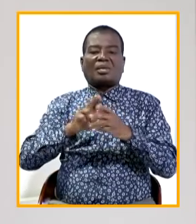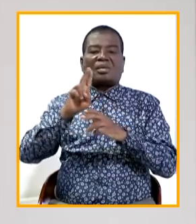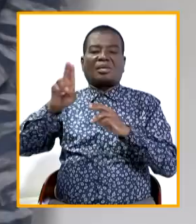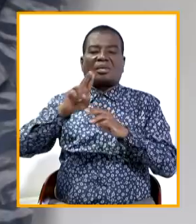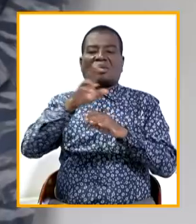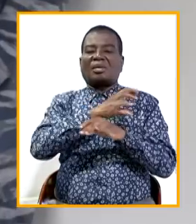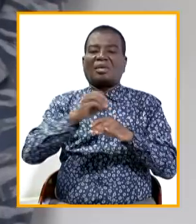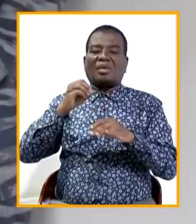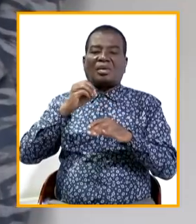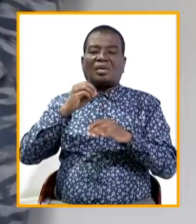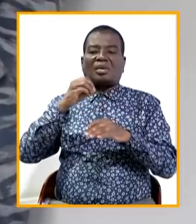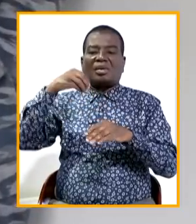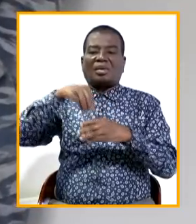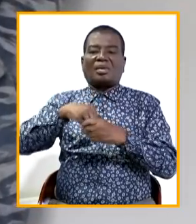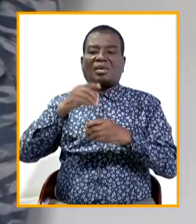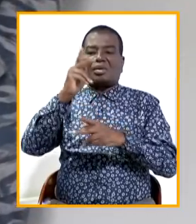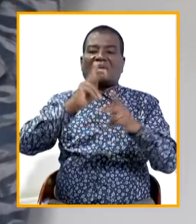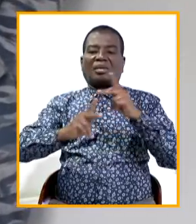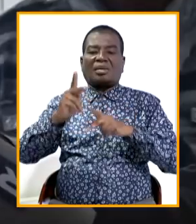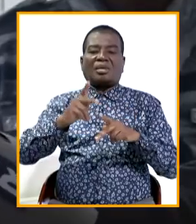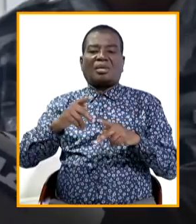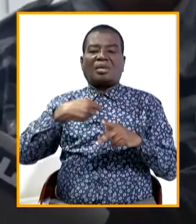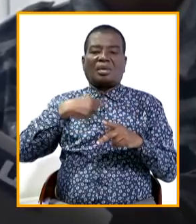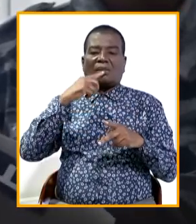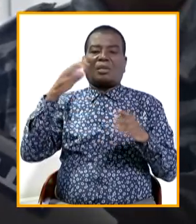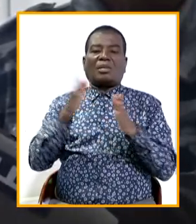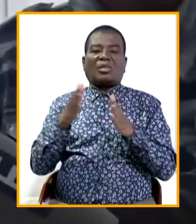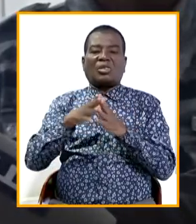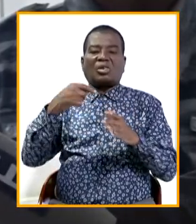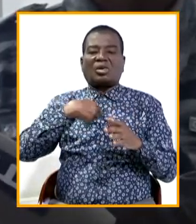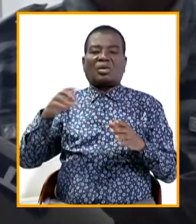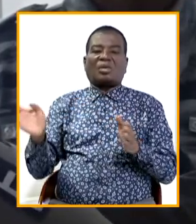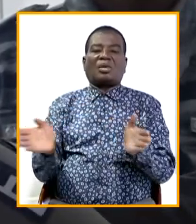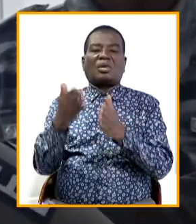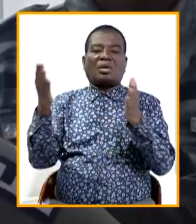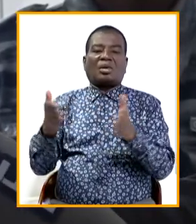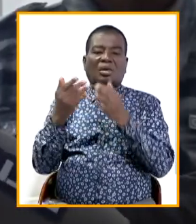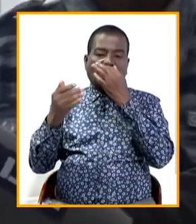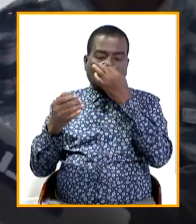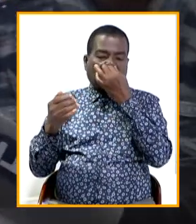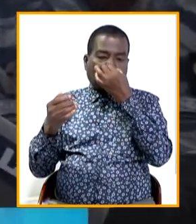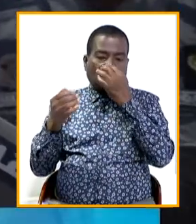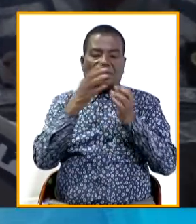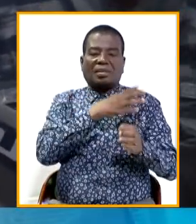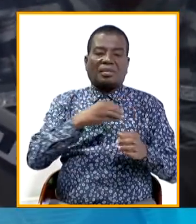quiétude sociale au sein des populations. Je vous félicite, je vous encourage. Et puis bon.